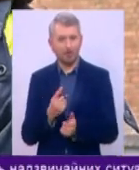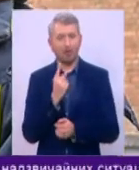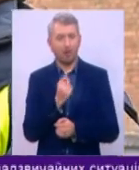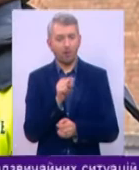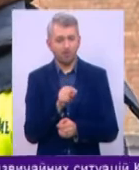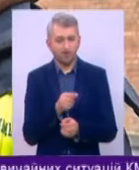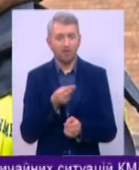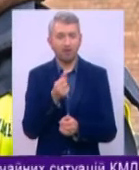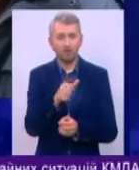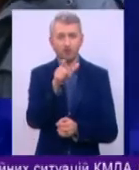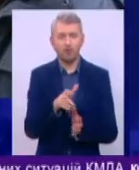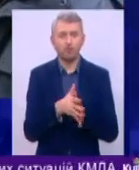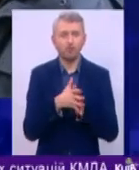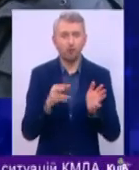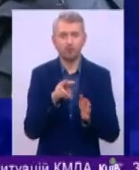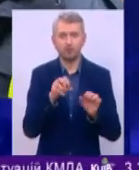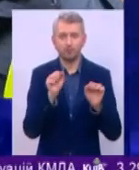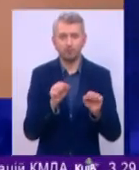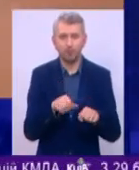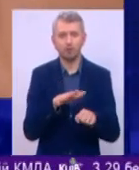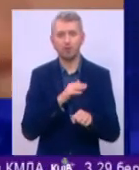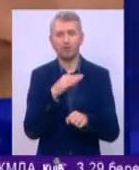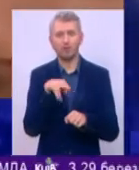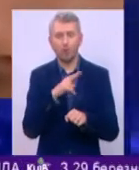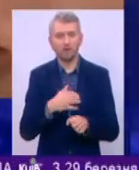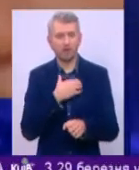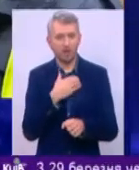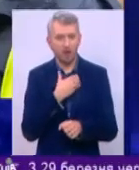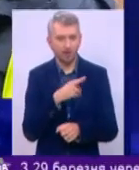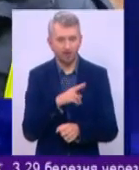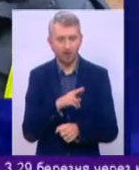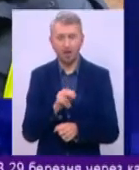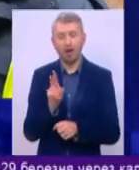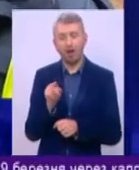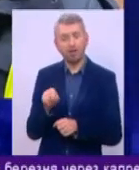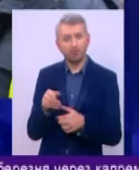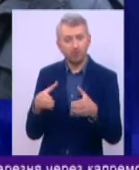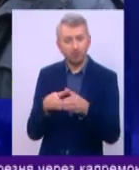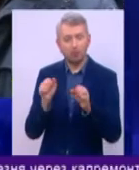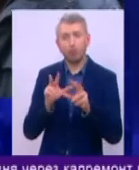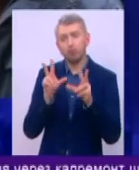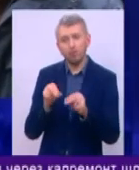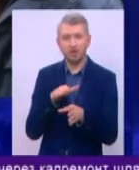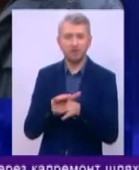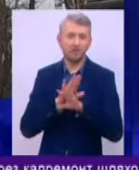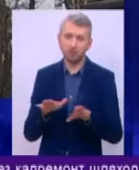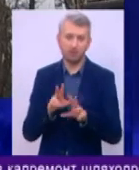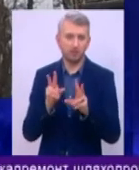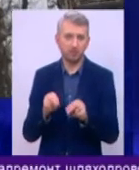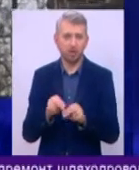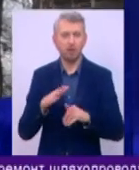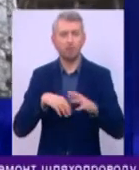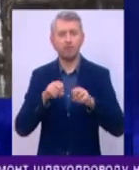виплатять чоловіку навіть більше, ніж може той же фонд страхування. Другі ж можуть пообіцяти, але не виконують це обіцяння.